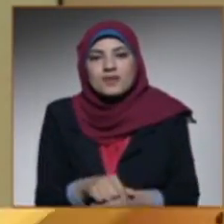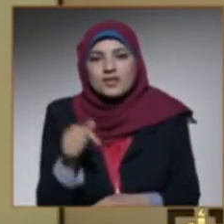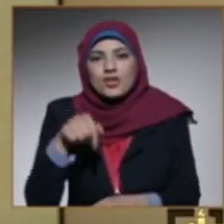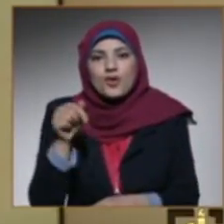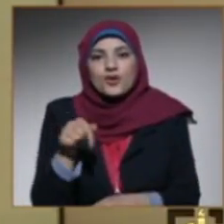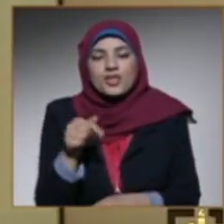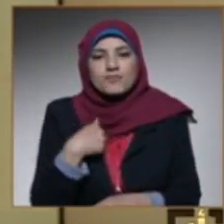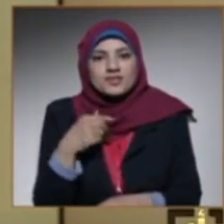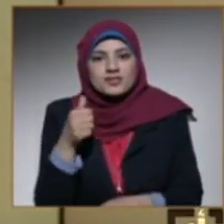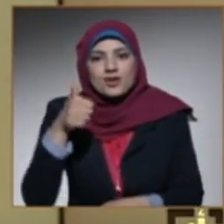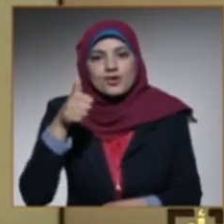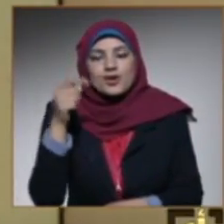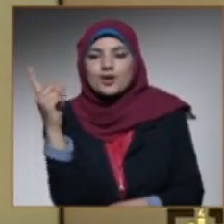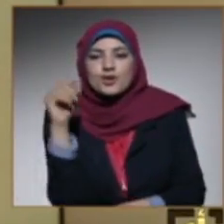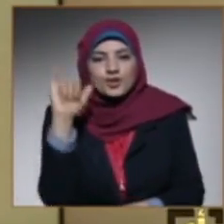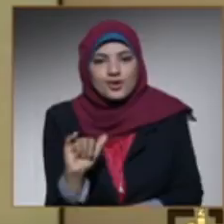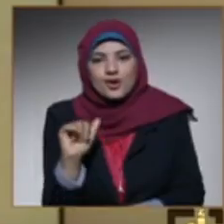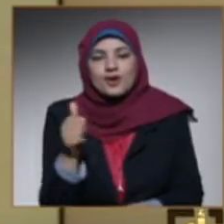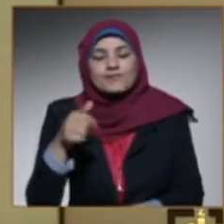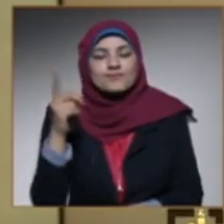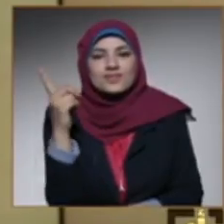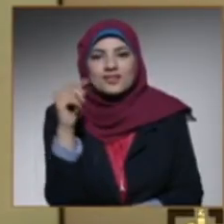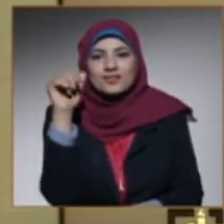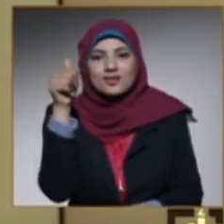من رأي عام، بكرة إن شاء الله زي ما عودنا حضراتكم